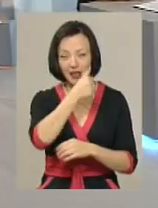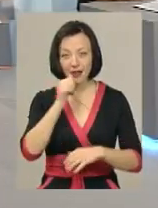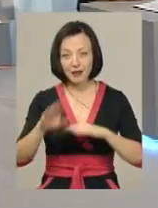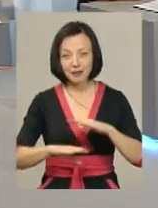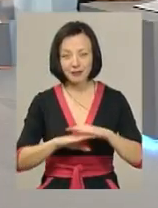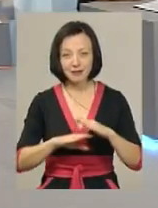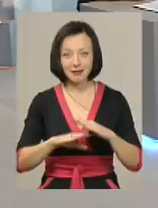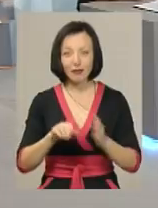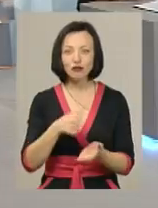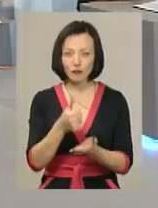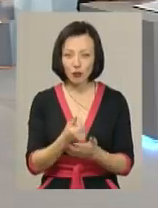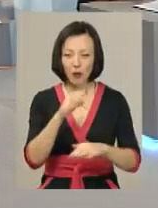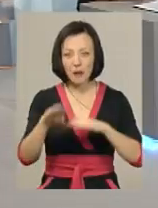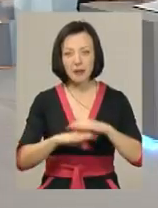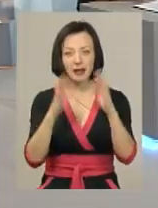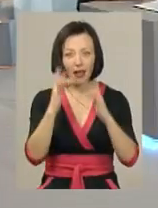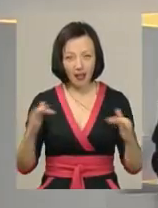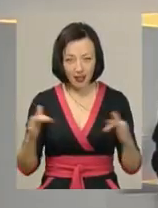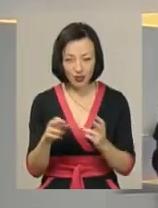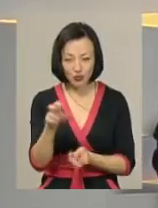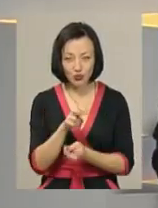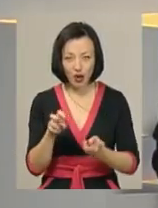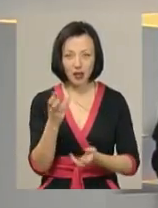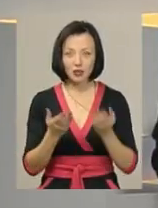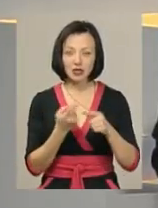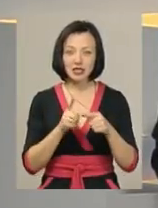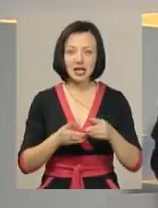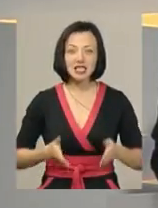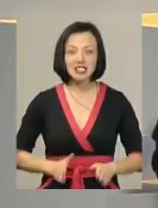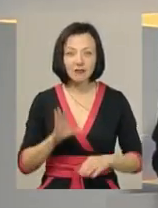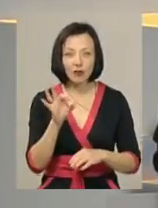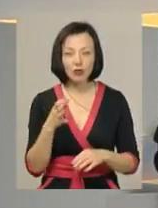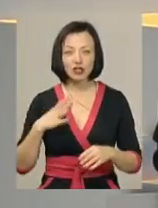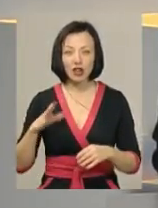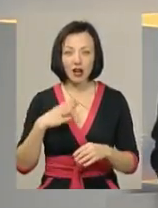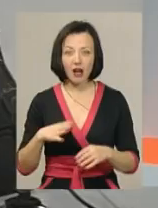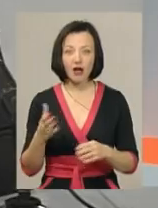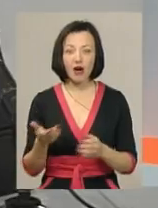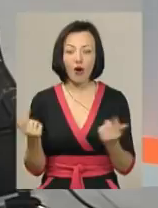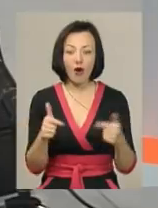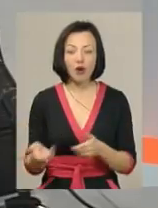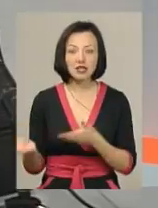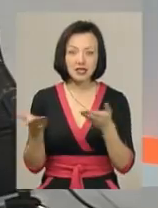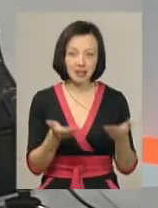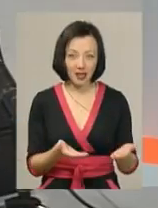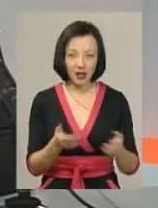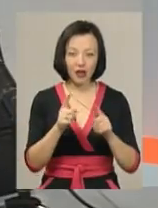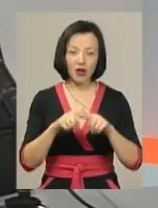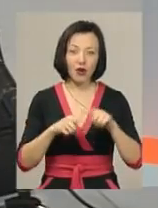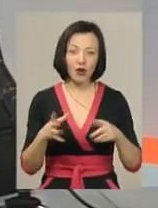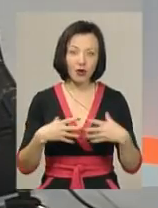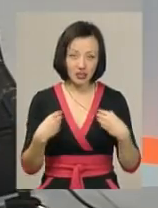то в основному це під ялинкою так Вони шукають якщо це Різдво то вони чекають там гостей там ну